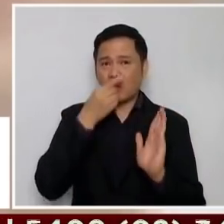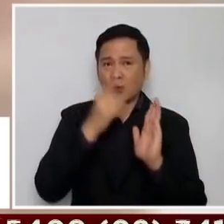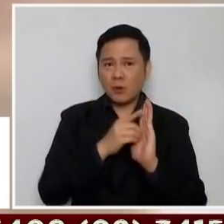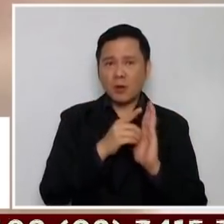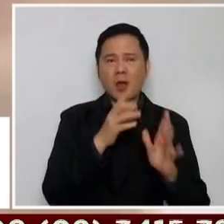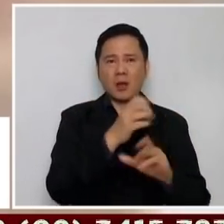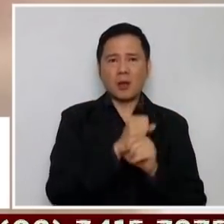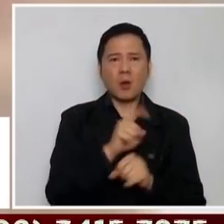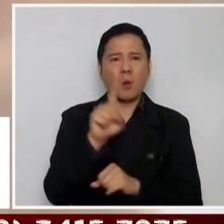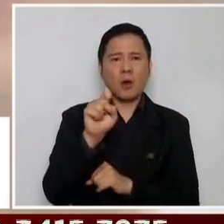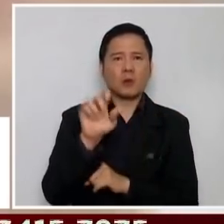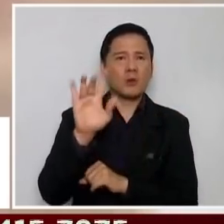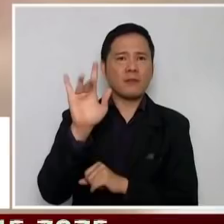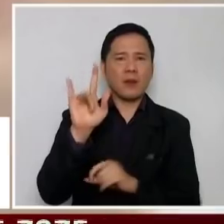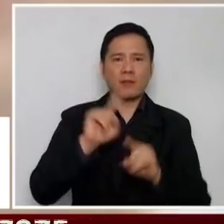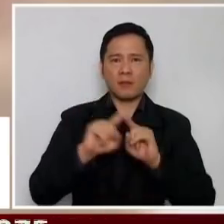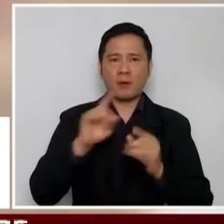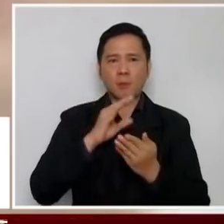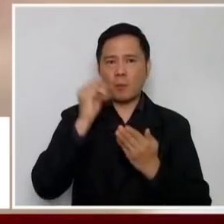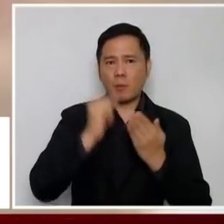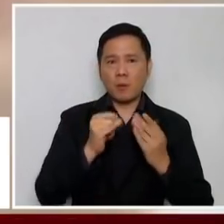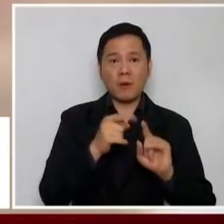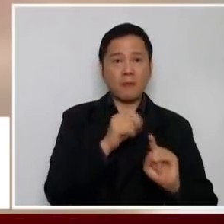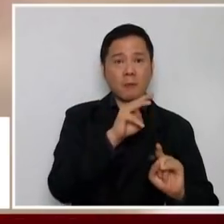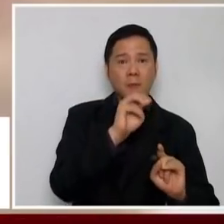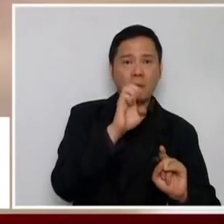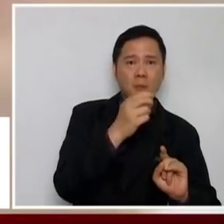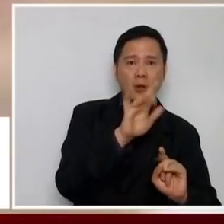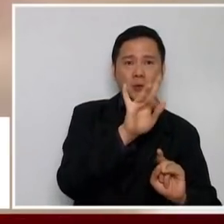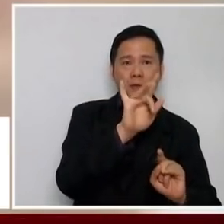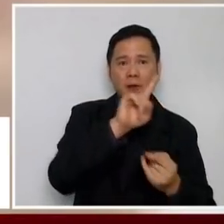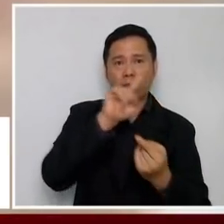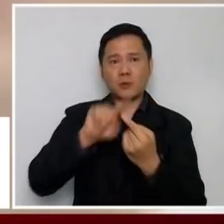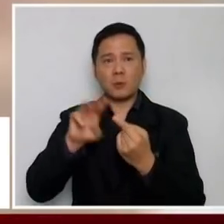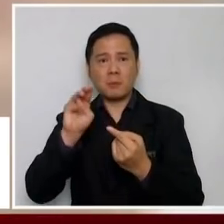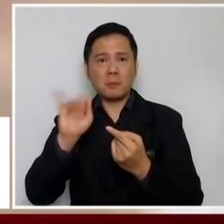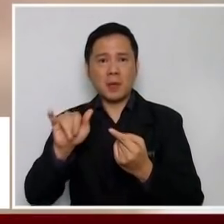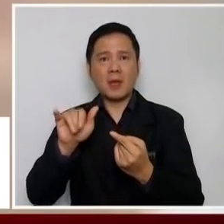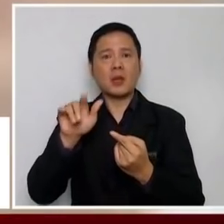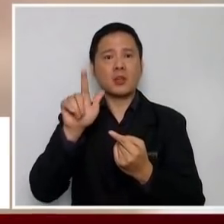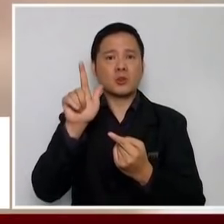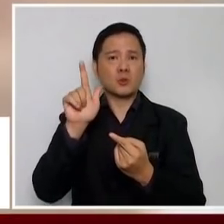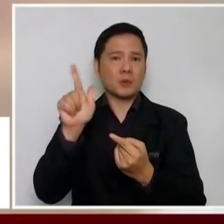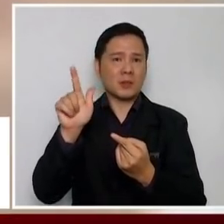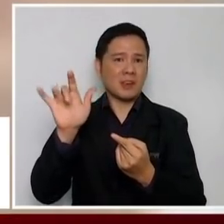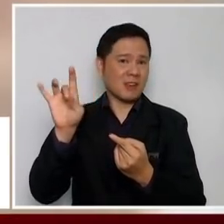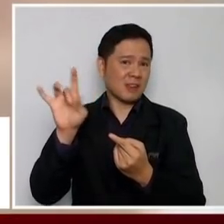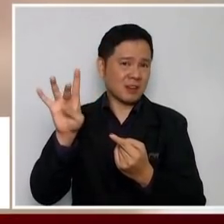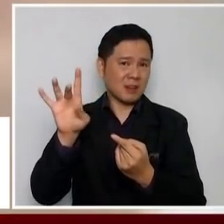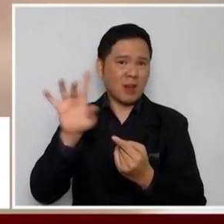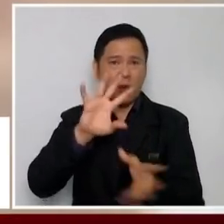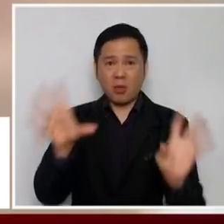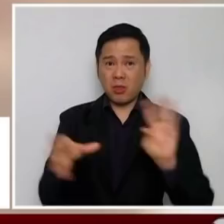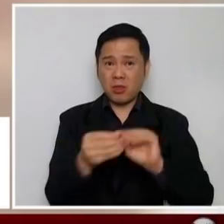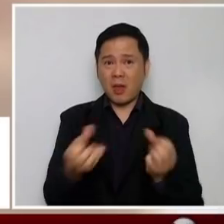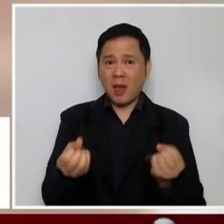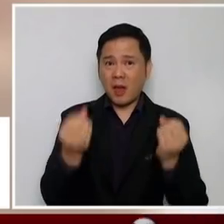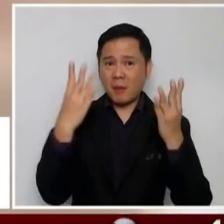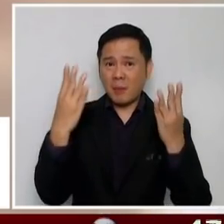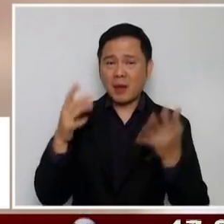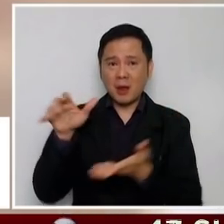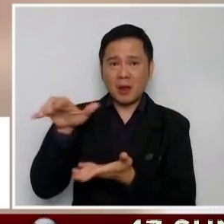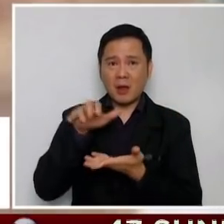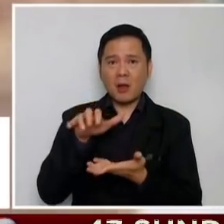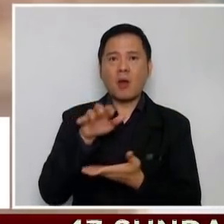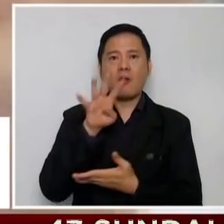ang CLTG mula March 25 hanggang May 2018 na umaabot sa 4.89 billion